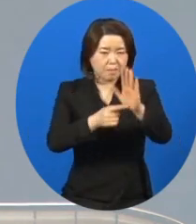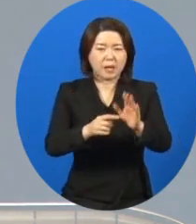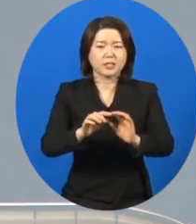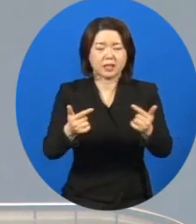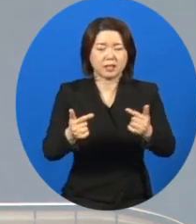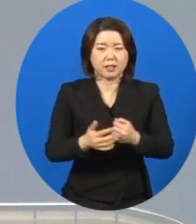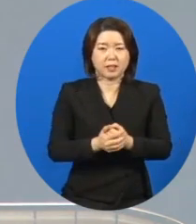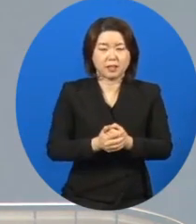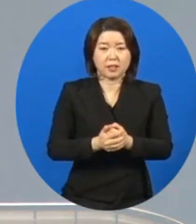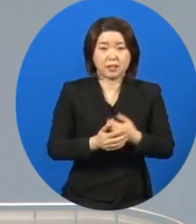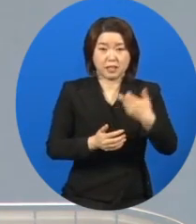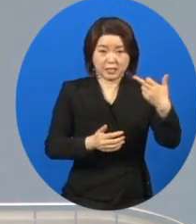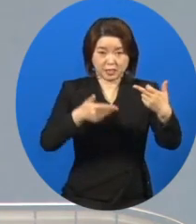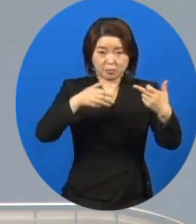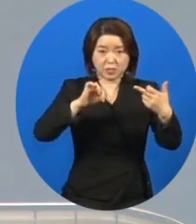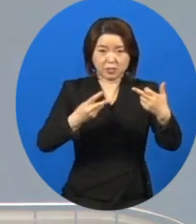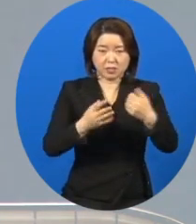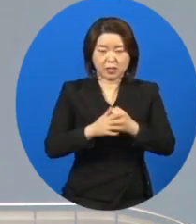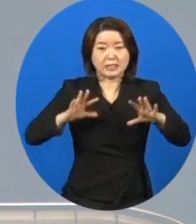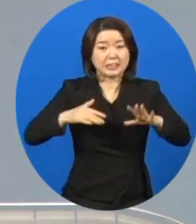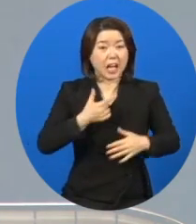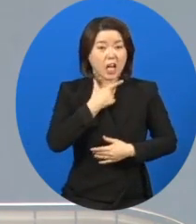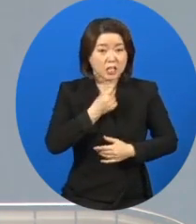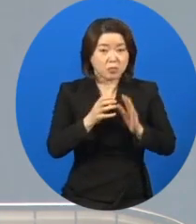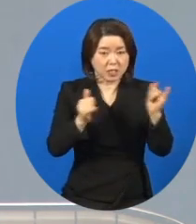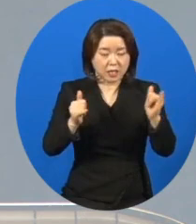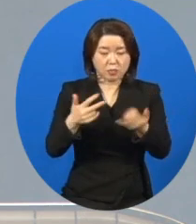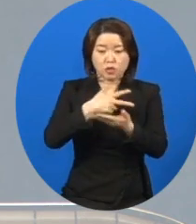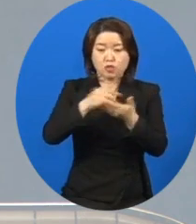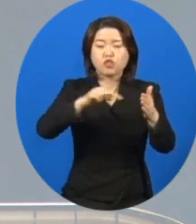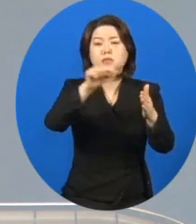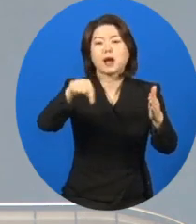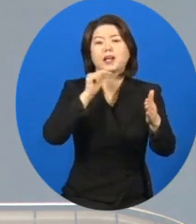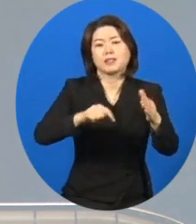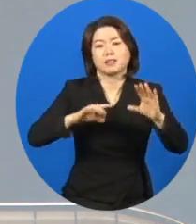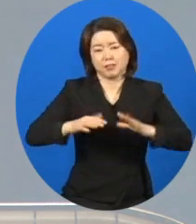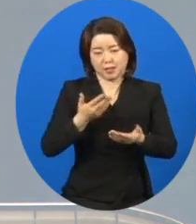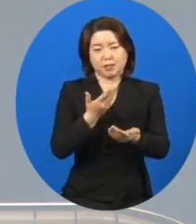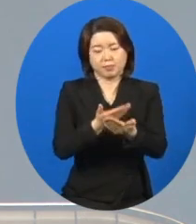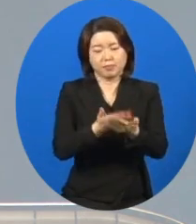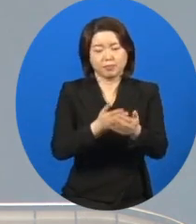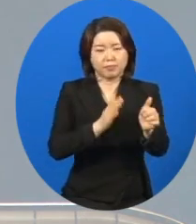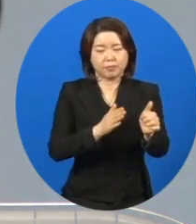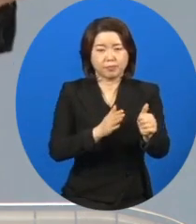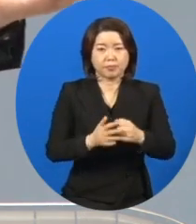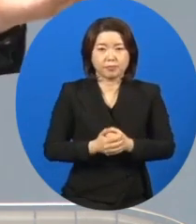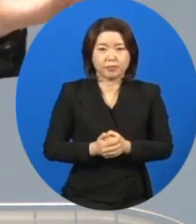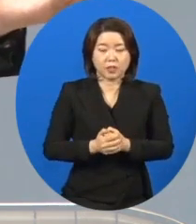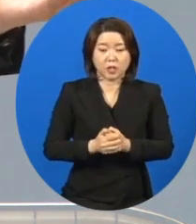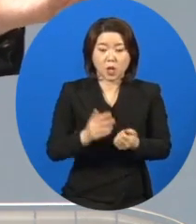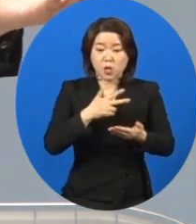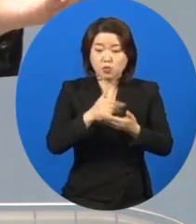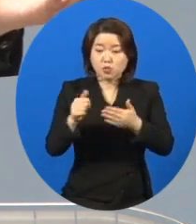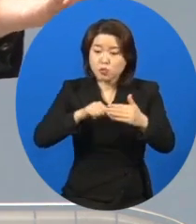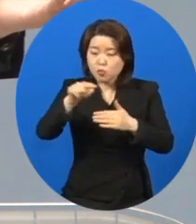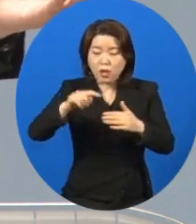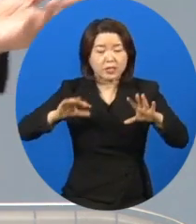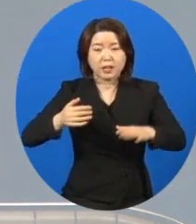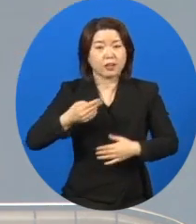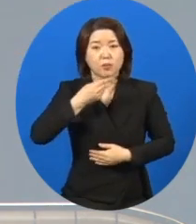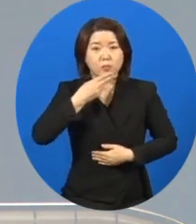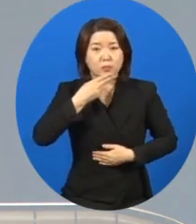17절에 자랑하려는 사람은 주님 안에서 자랑해야 합니다. 주님 밖에는 자랑할 게 없어요.